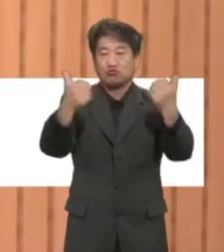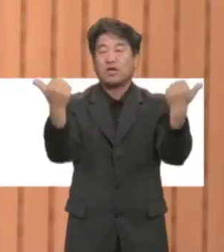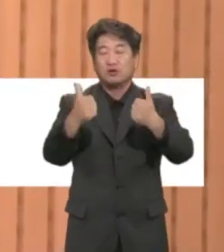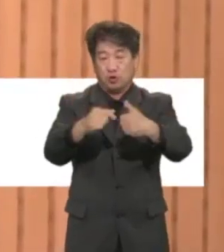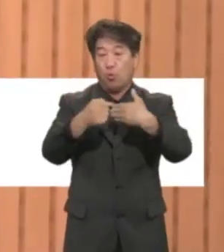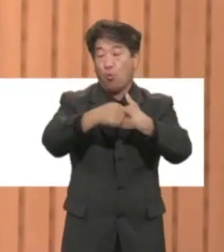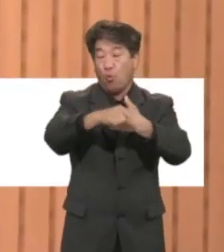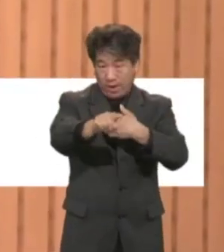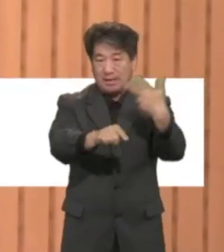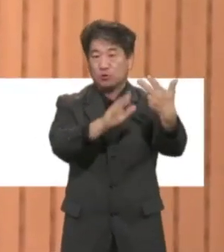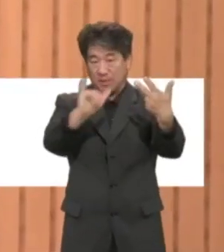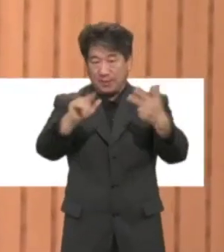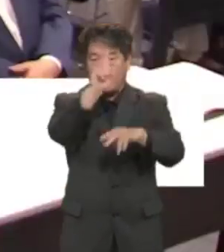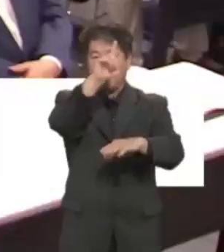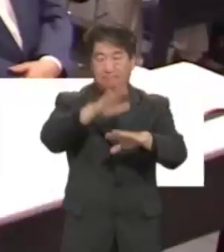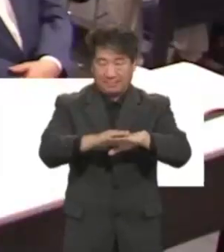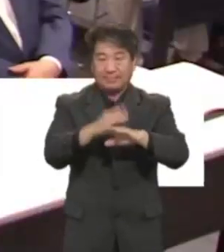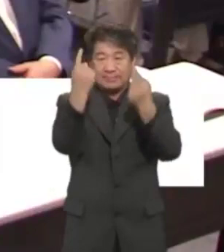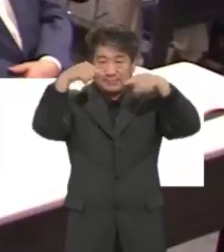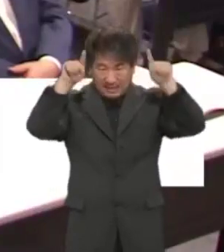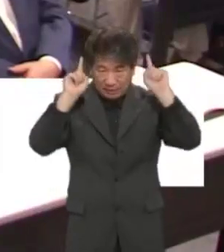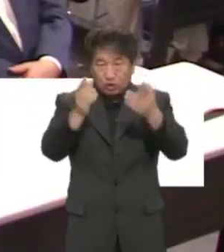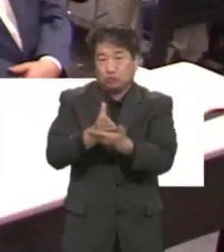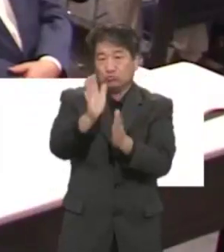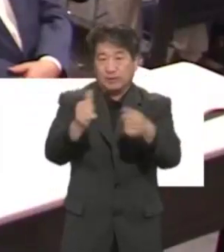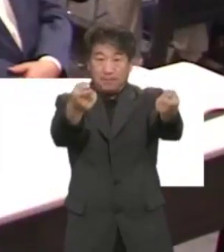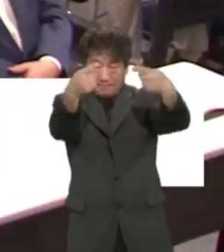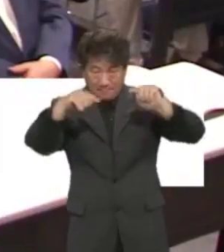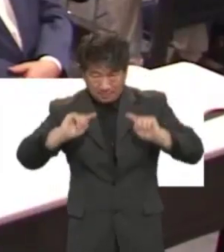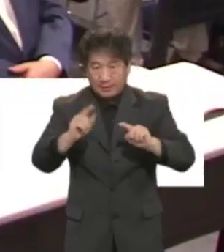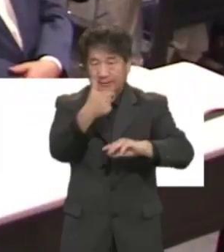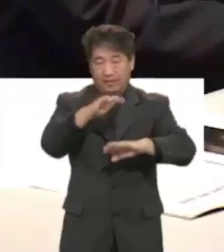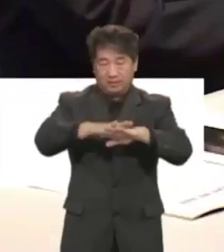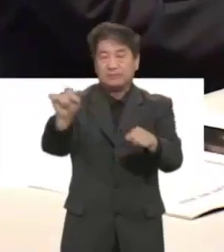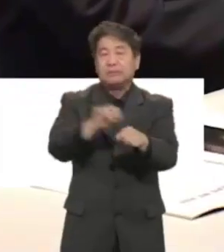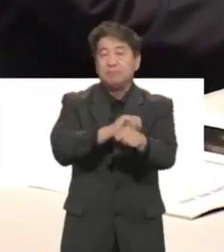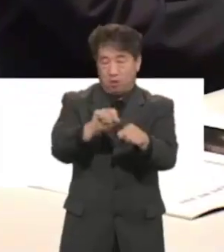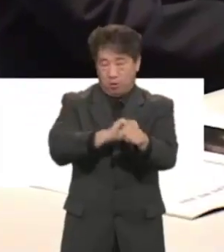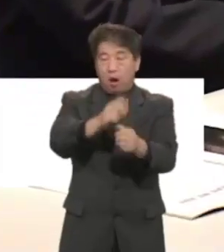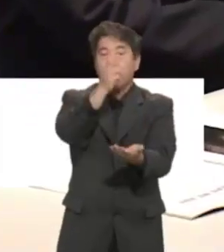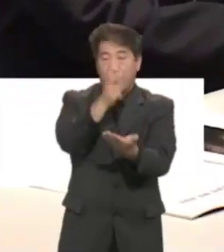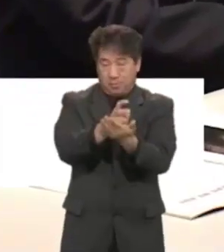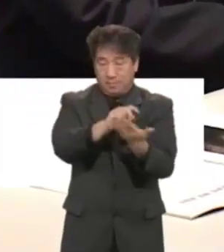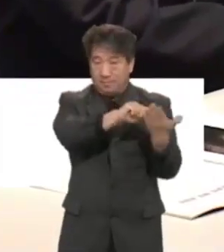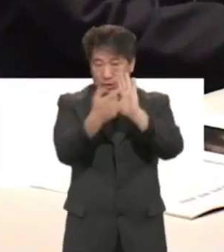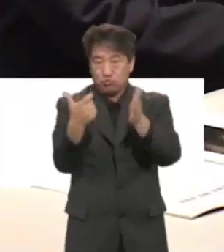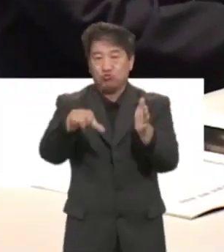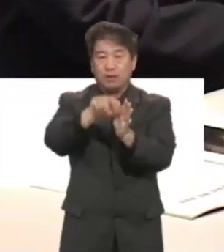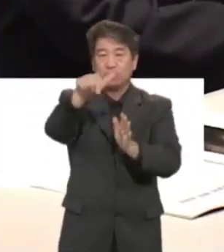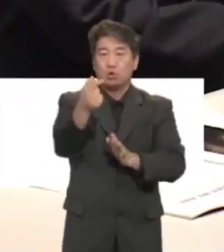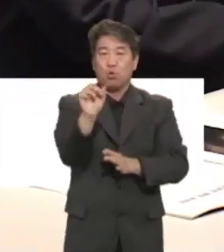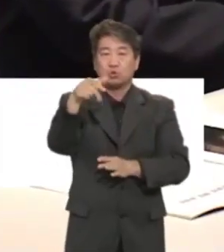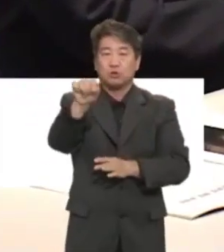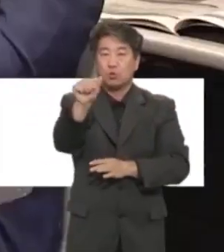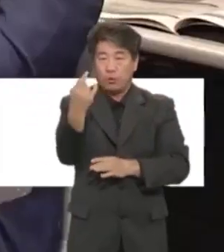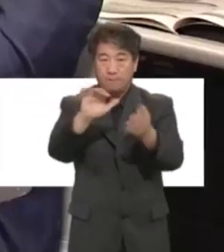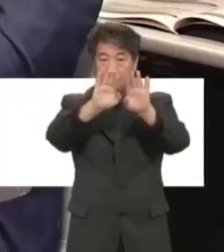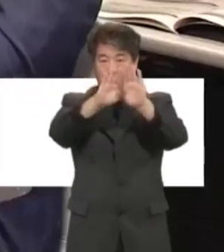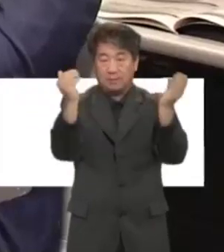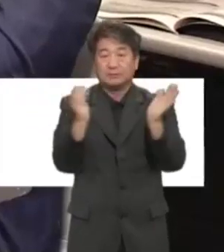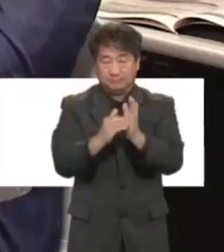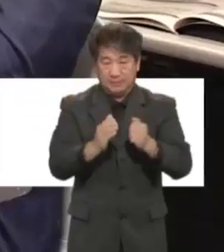한밭대학교에서 관련 전문가들이 참석한 가운데 대전 특별자치시 특별법 발의를 위한 공청회를 개최했습니다